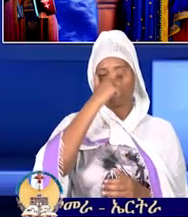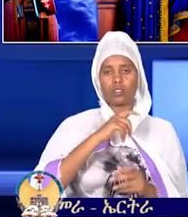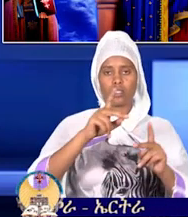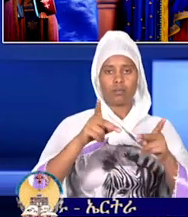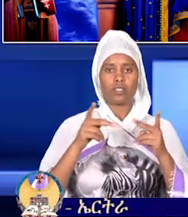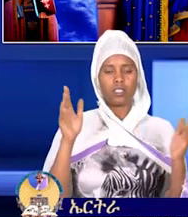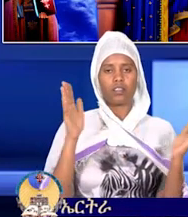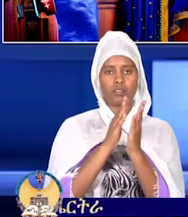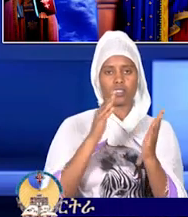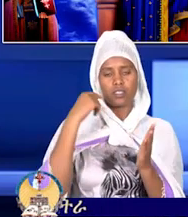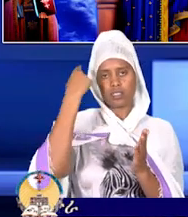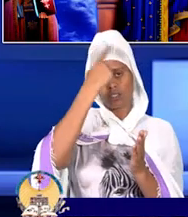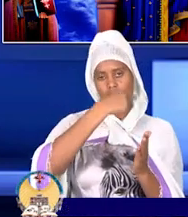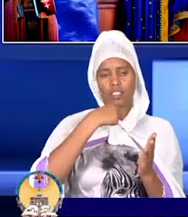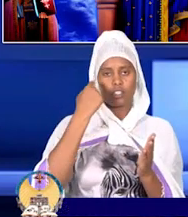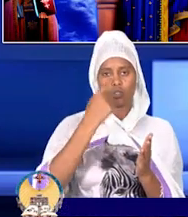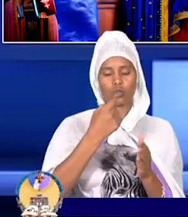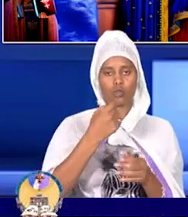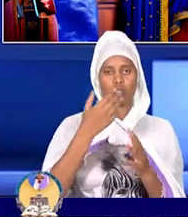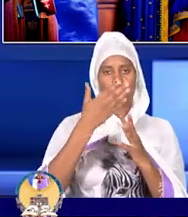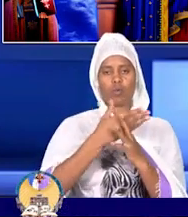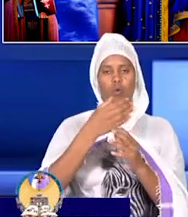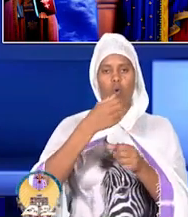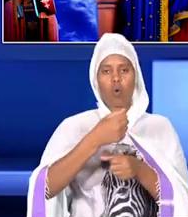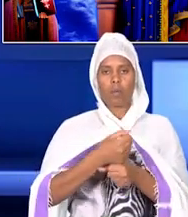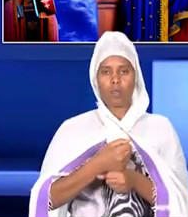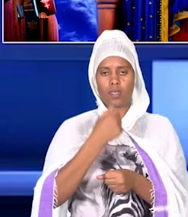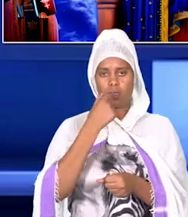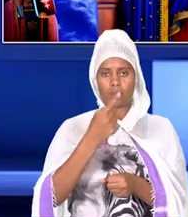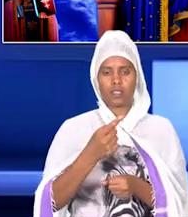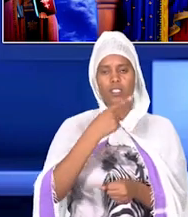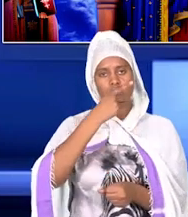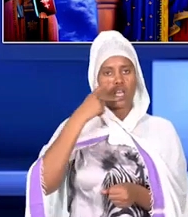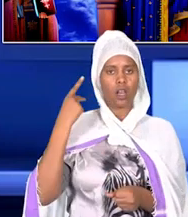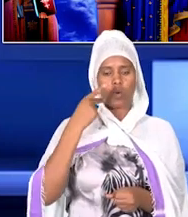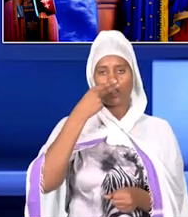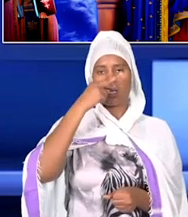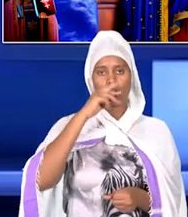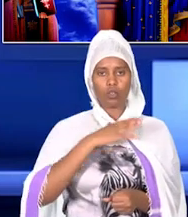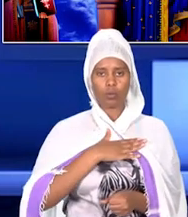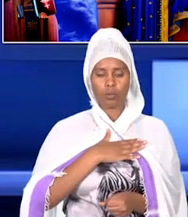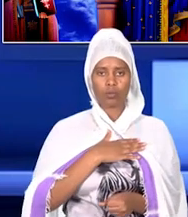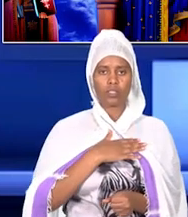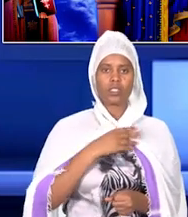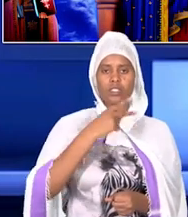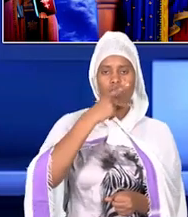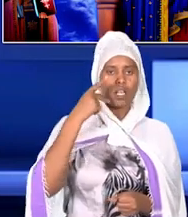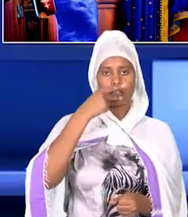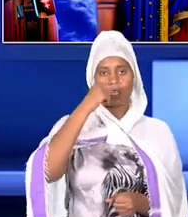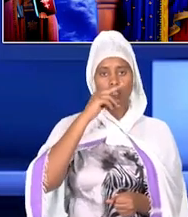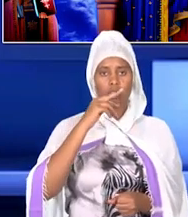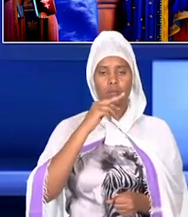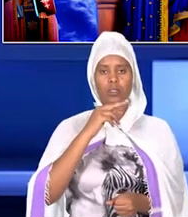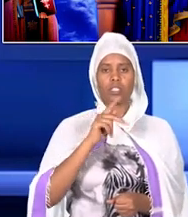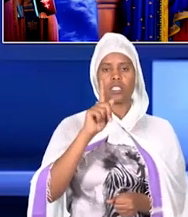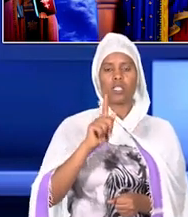ቁጥዑ ምእንቲ ክመልስ ኣብ ቅድሚ ገጹ ኣብ ማእከል ቆመ ይብል። ለዚ እስራኤላውያን በዲሎም